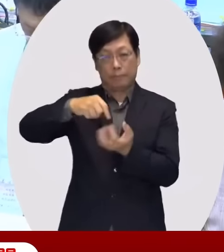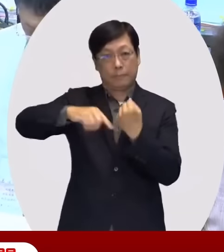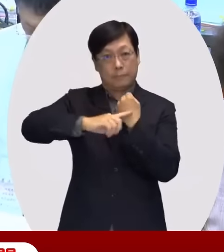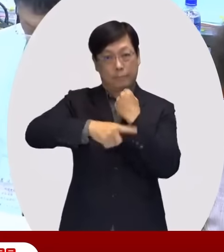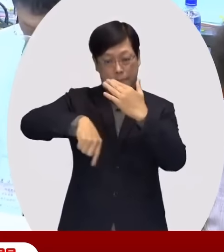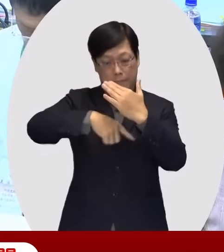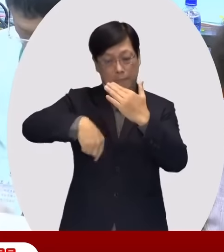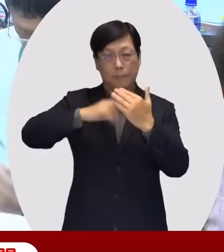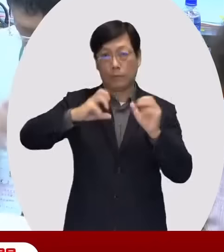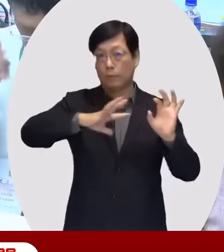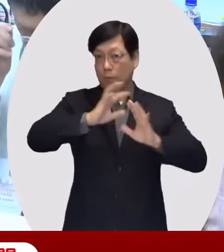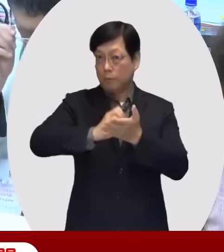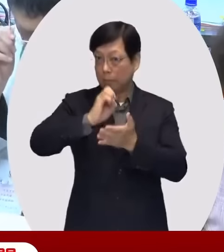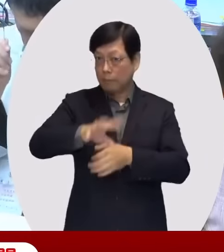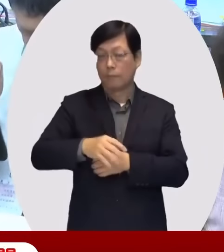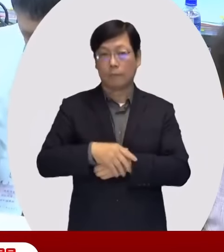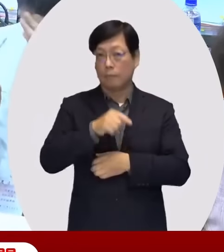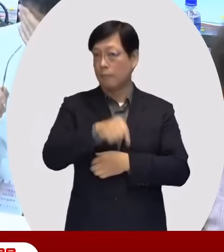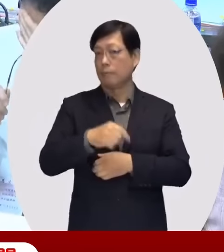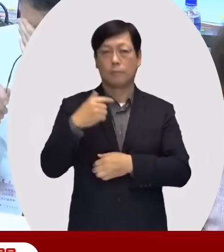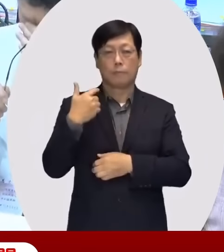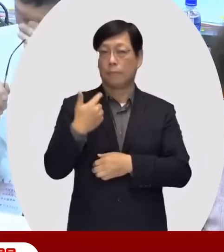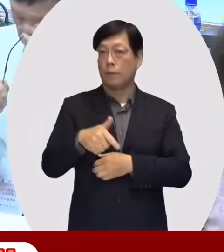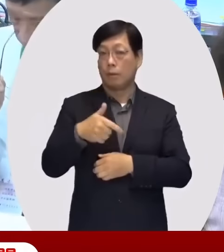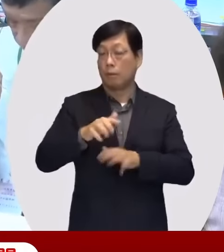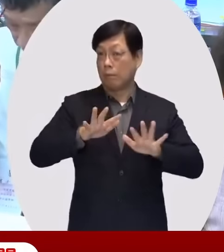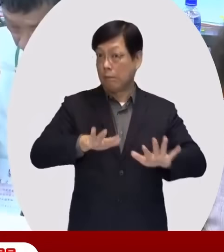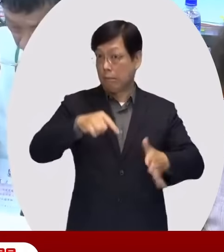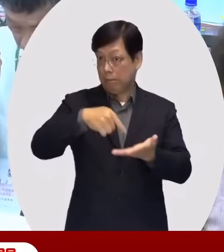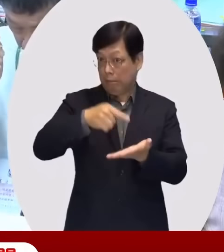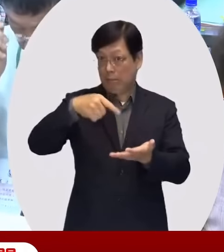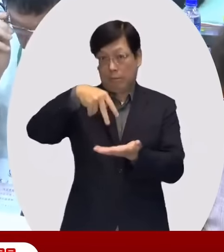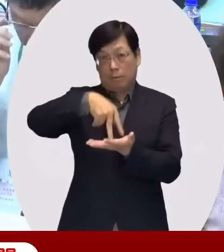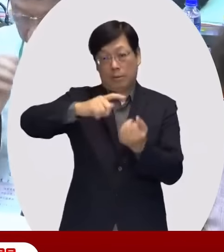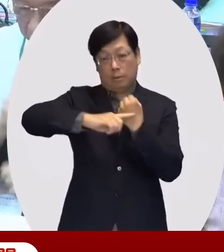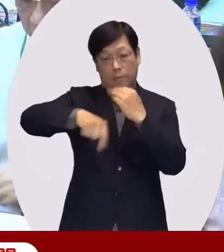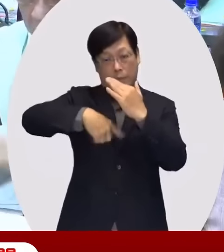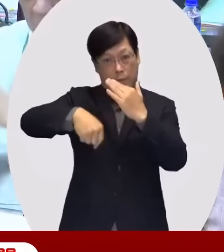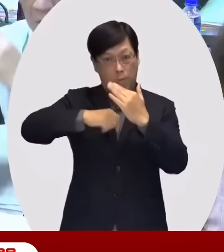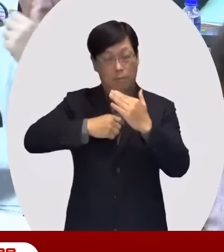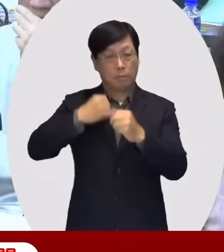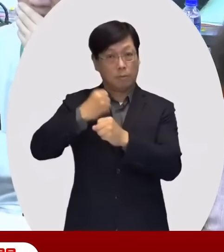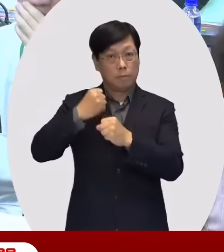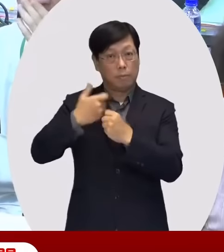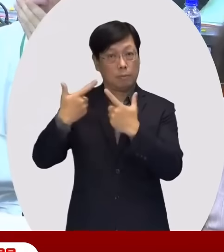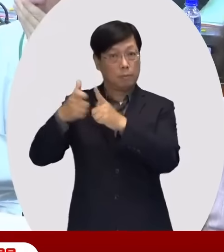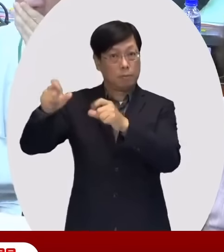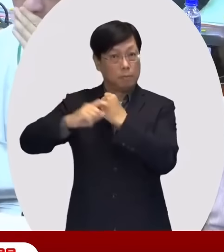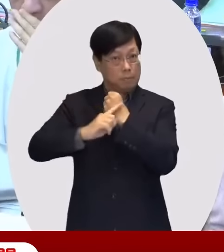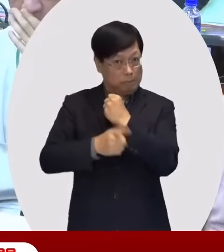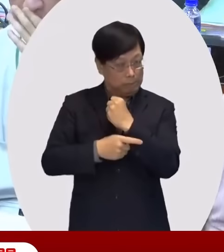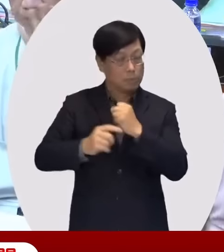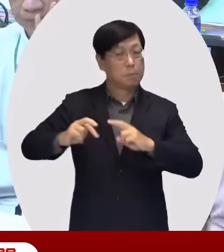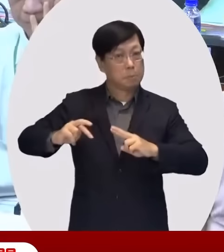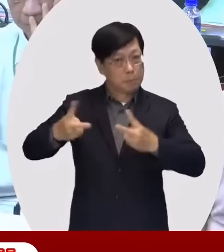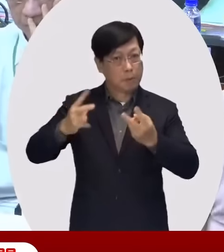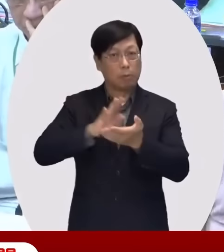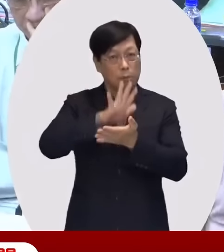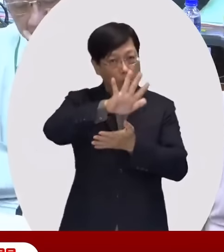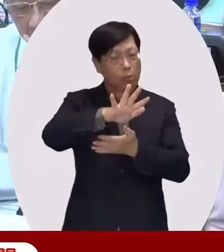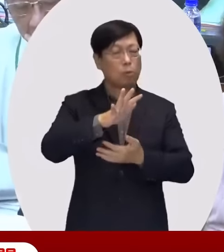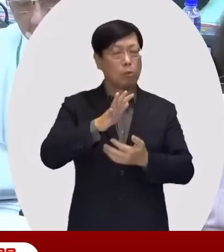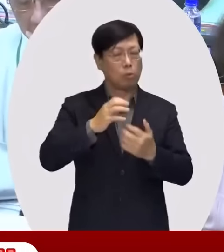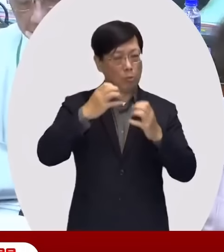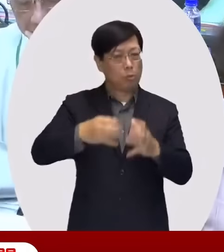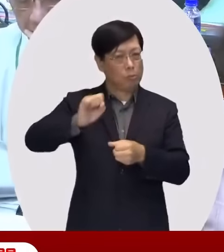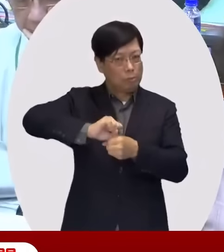来进行国情报告，这不是这一次立法院职权法、职权行使法修正以